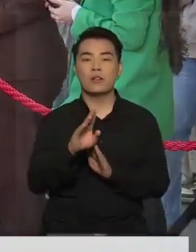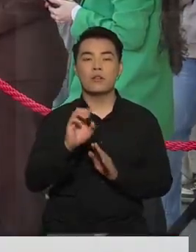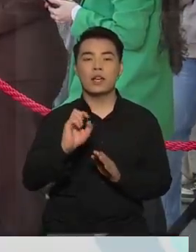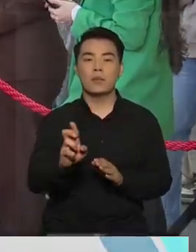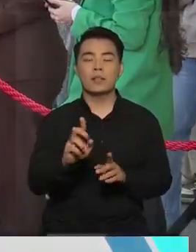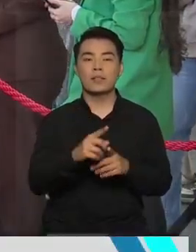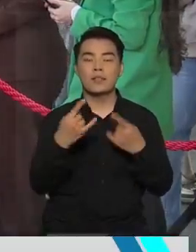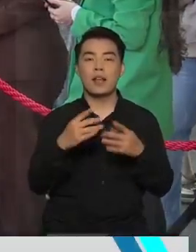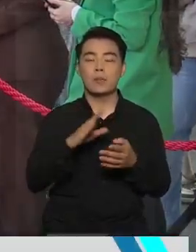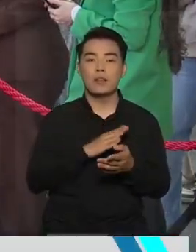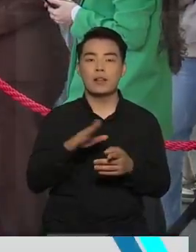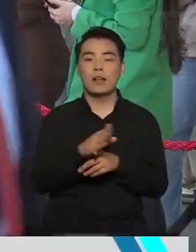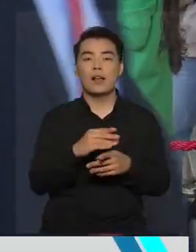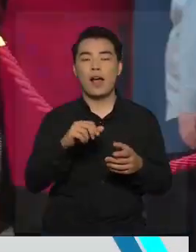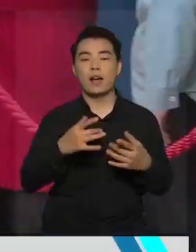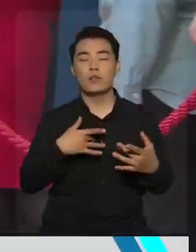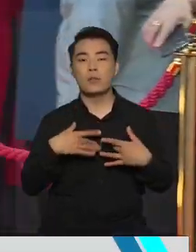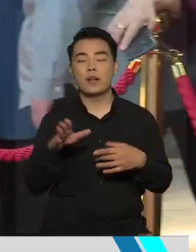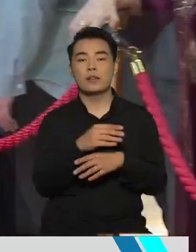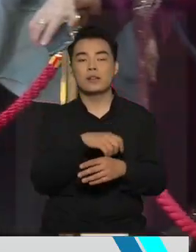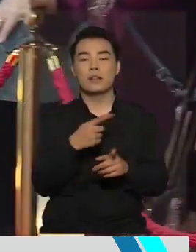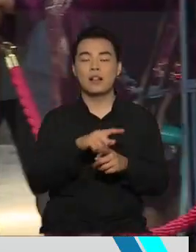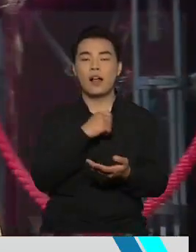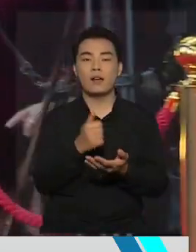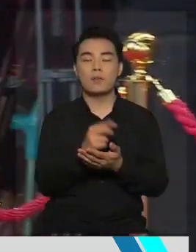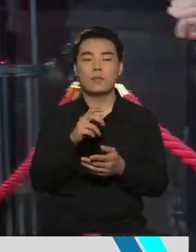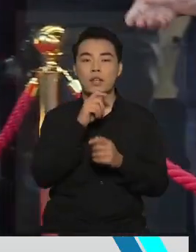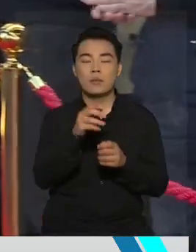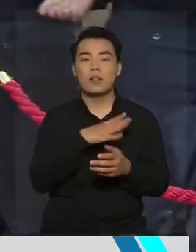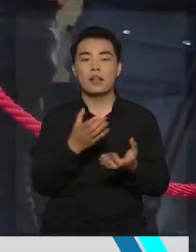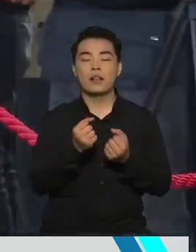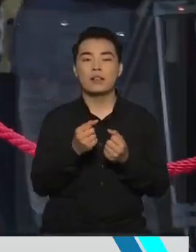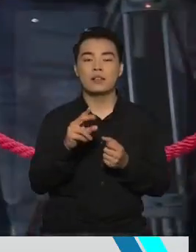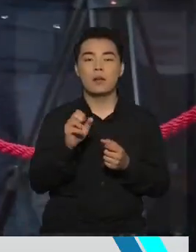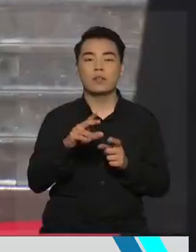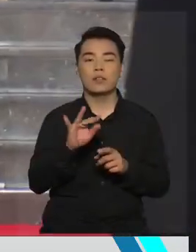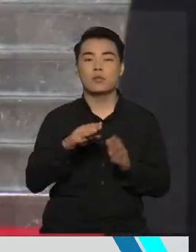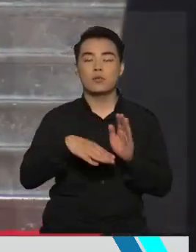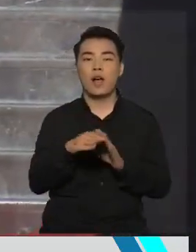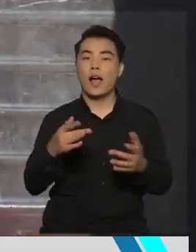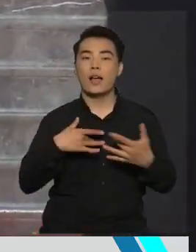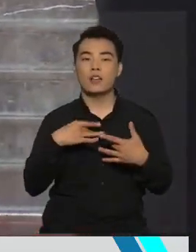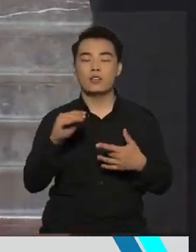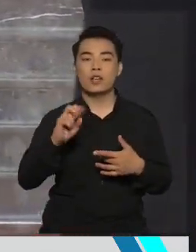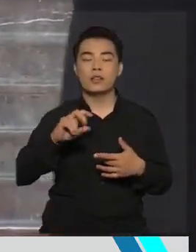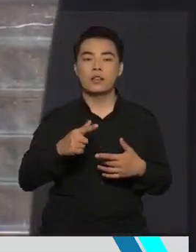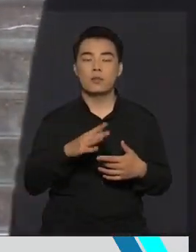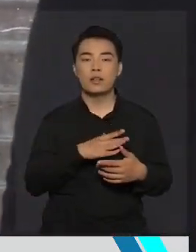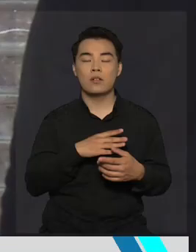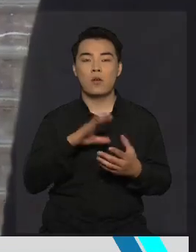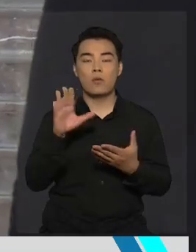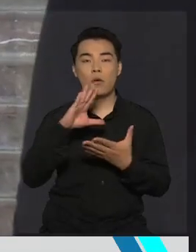веб-сериала. Среди актеров главный приз достался Дулыга Акмолда. Лучшей актрисой стала Жанель Сергазина. Отмечу, всего